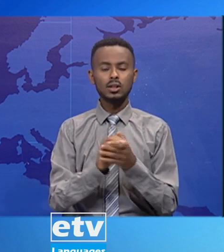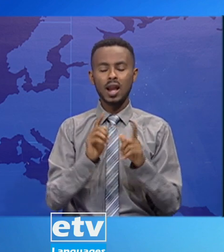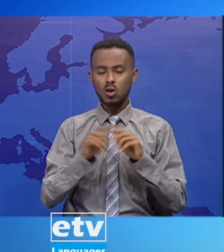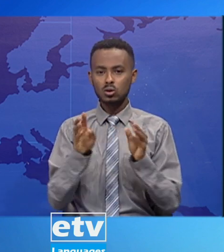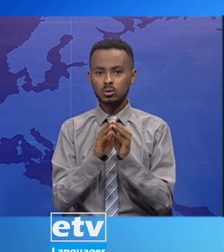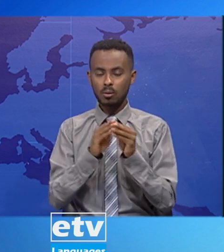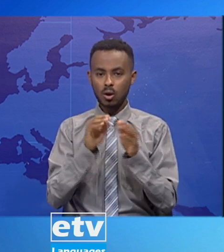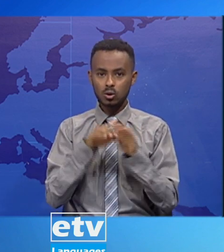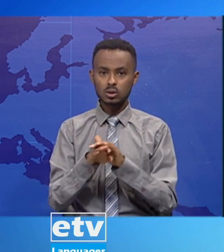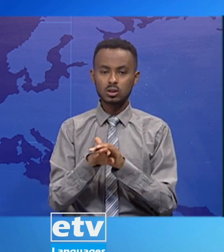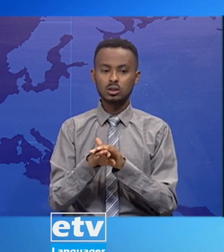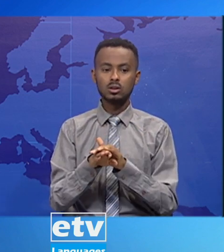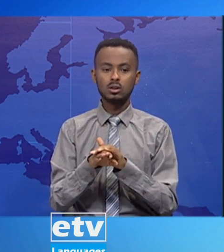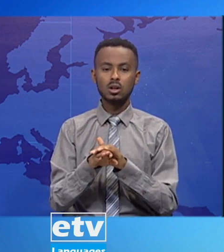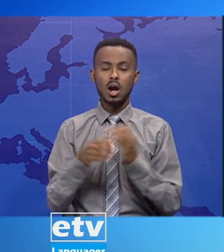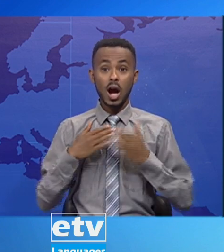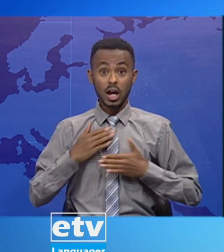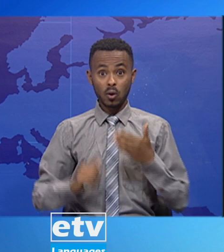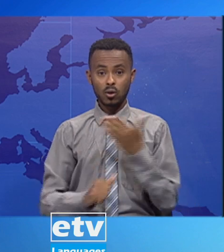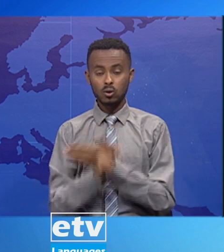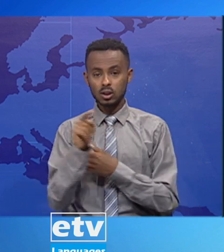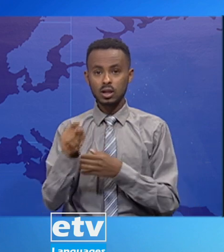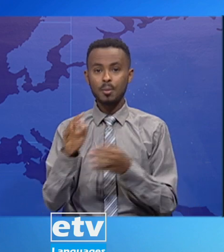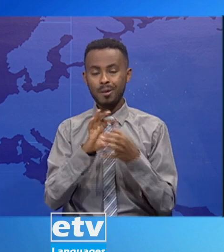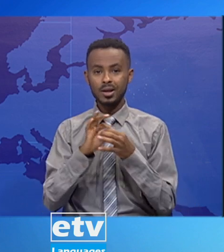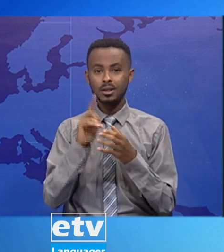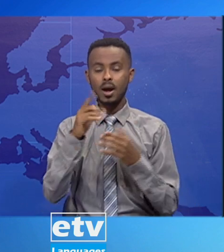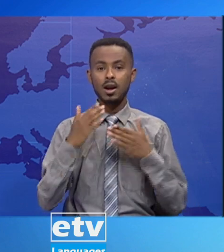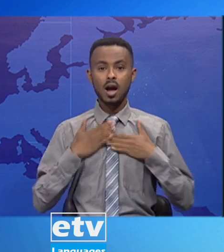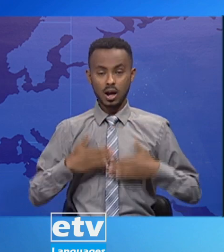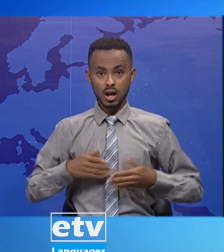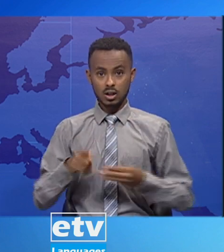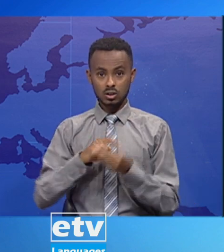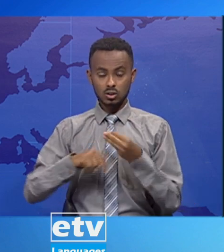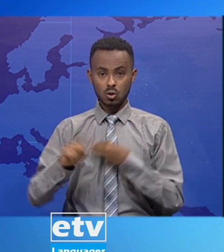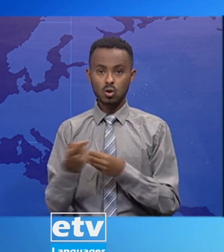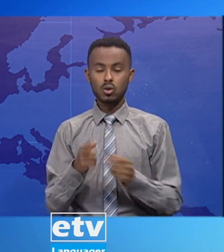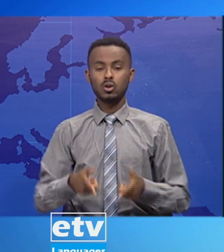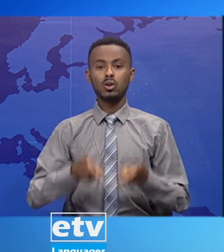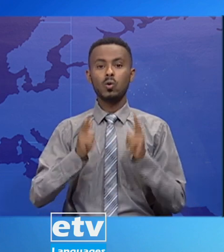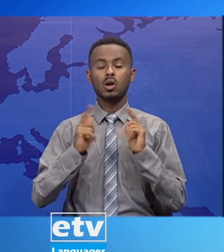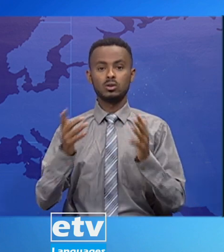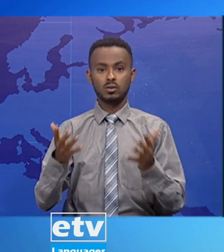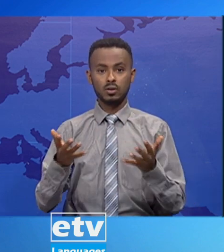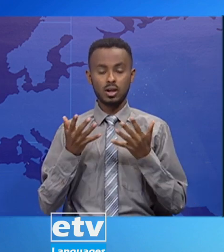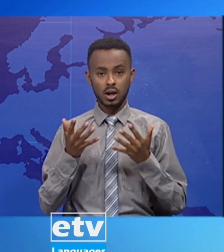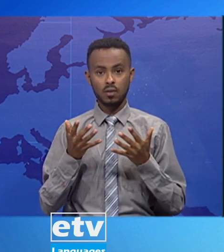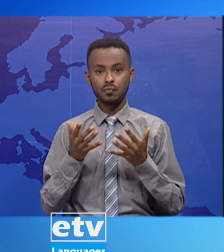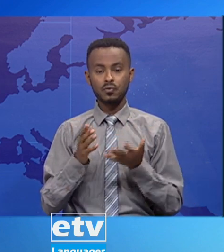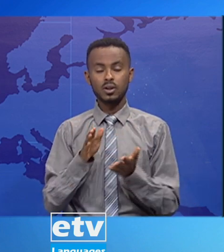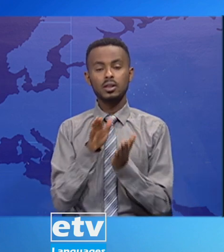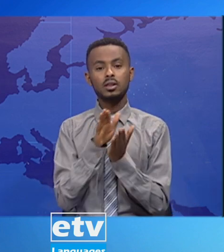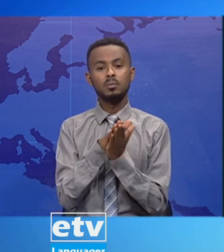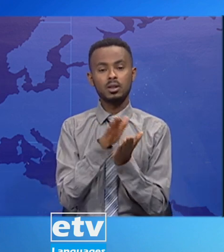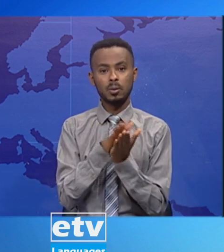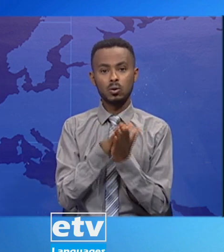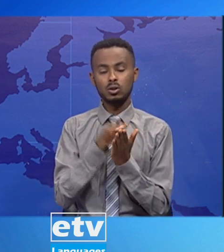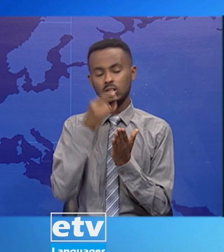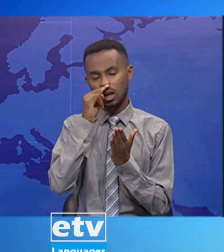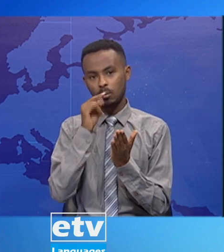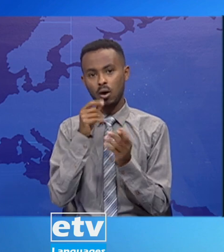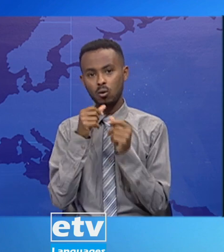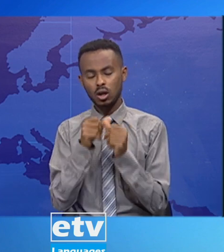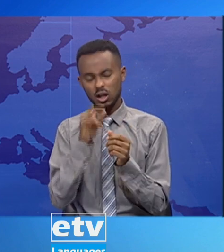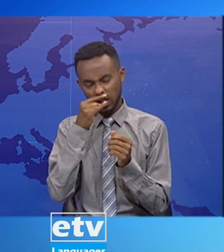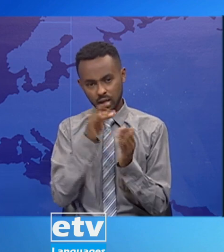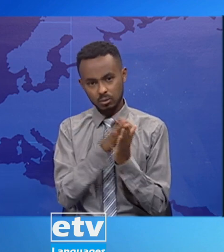ውስጥ አካል ጉዳተኞች የዛ ማህበረሰብ አንዱ አካል ስለሆኑ እንዲኖራቸው ይፈልጋል ትምርት ቤቶች ማለጻናት